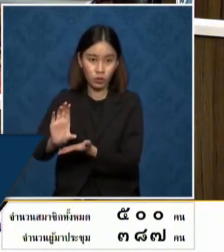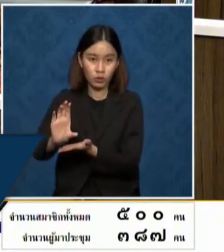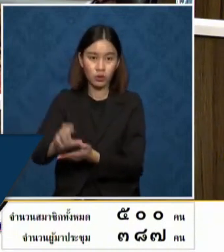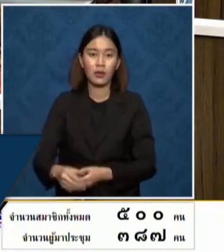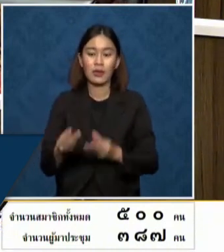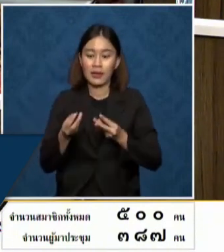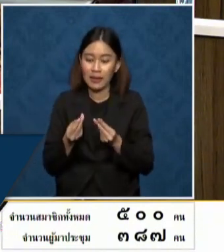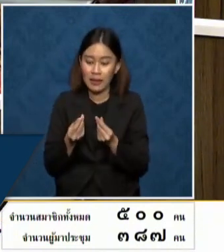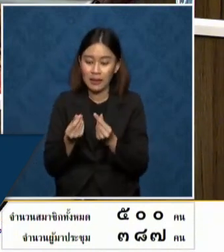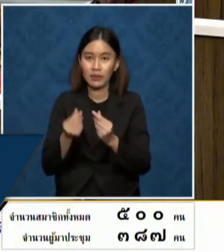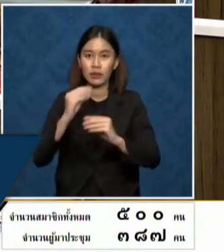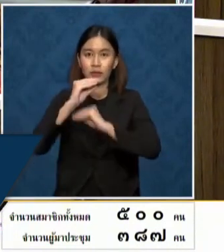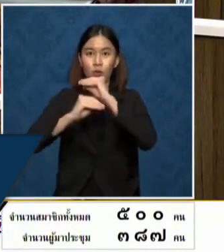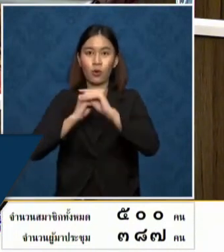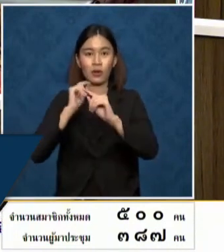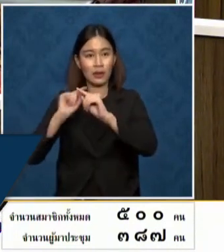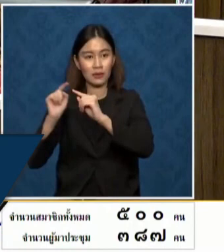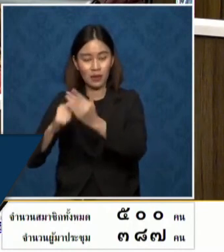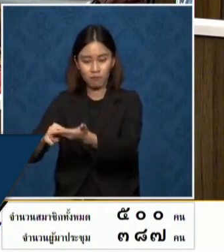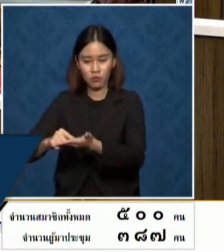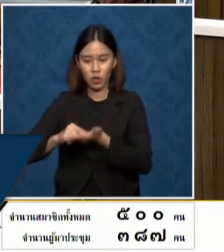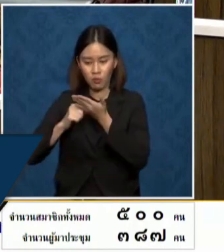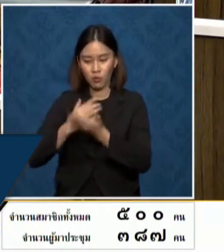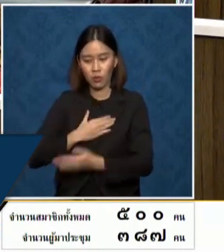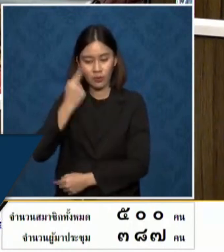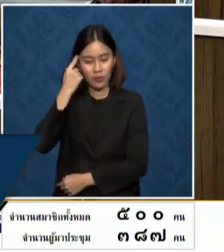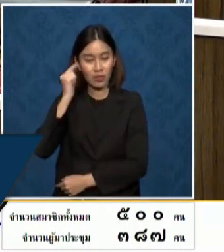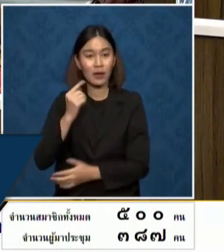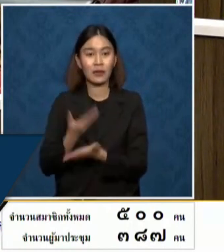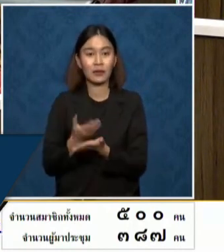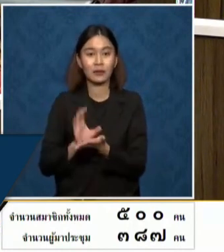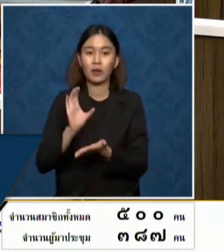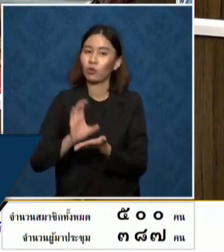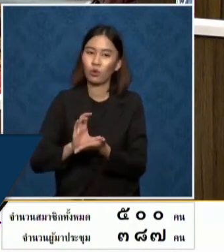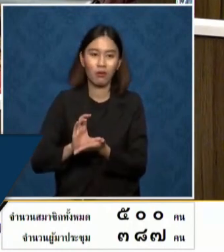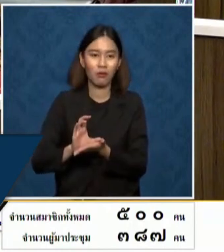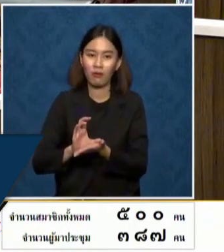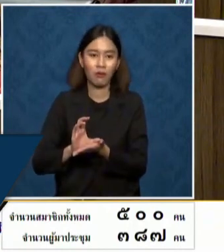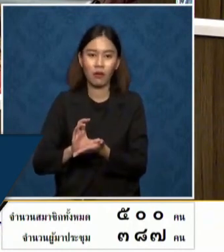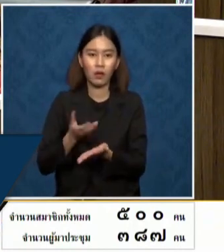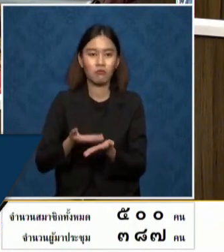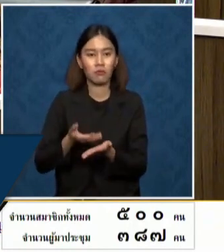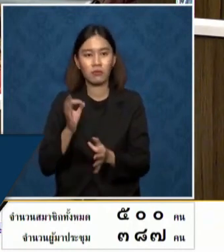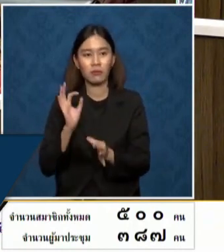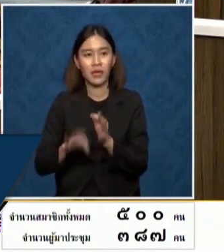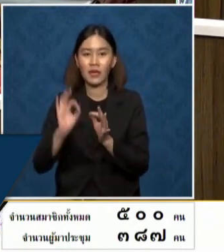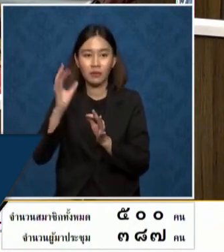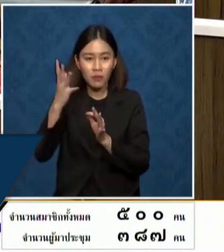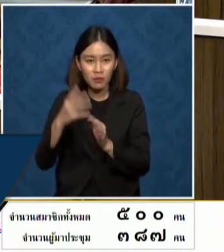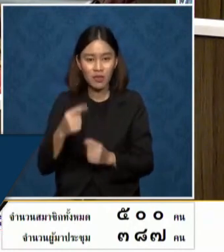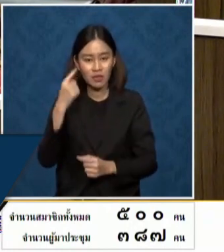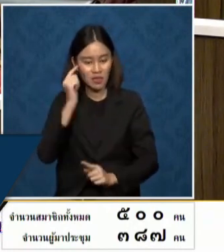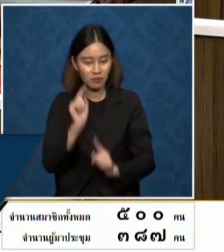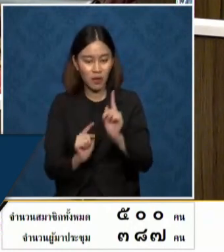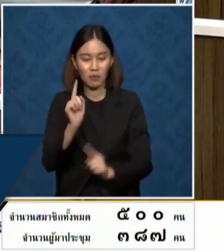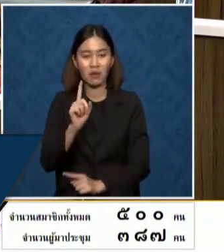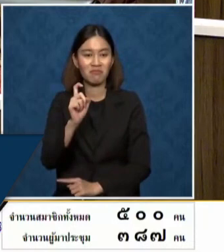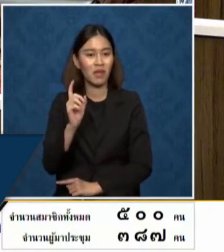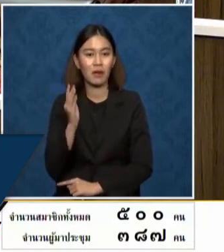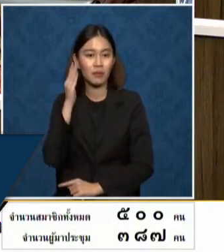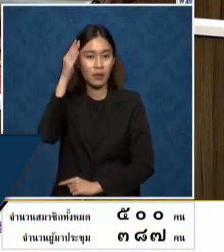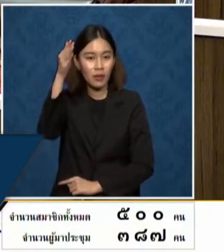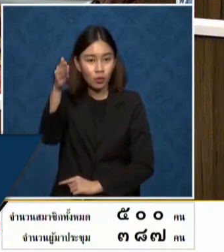ด้วยรายละเอียดโครงการแบบนี้ที่ยื่นมาผมคิดว่าเป็นงบประมาณที่ฟุ่มเฟือยและการลงทุนที่อาจประเมินค่าไม่ได้ใน